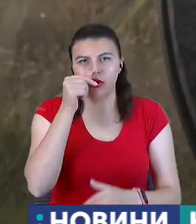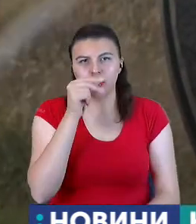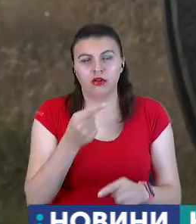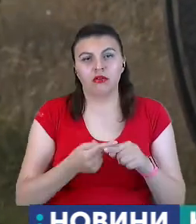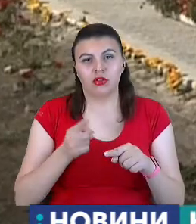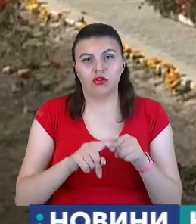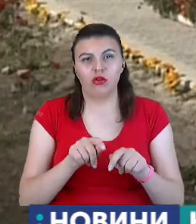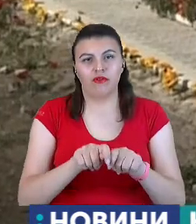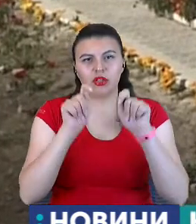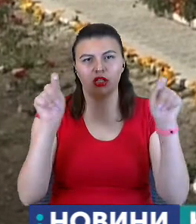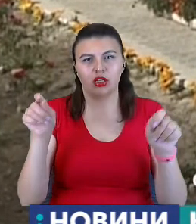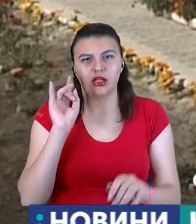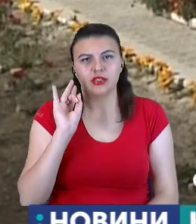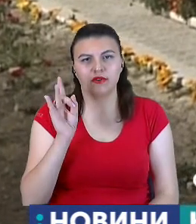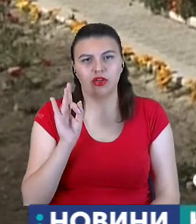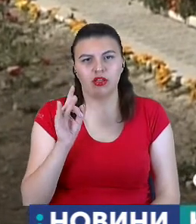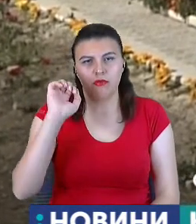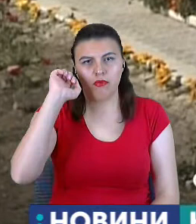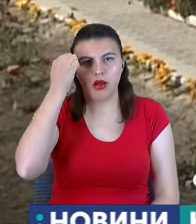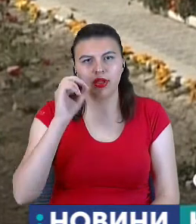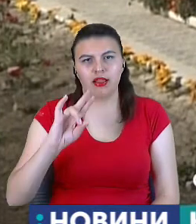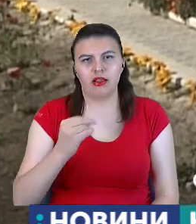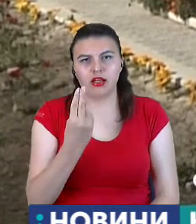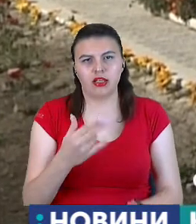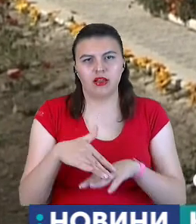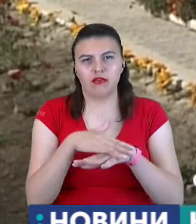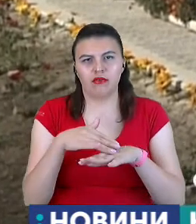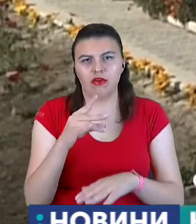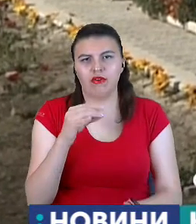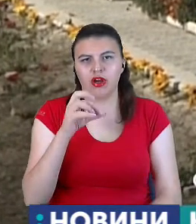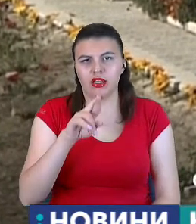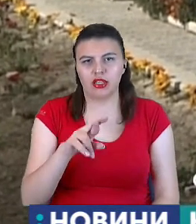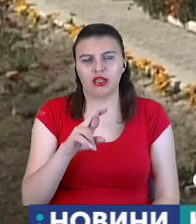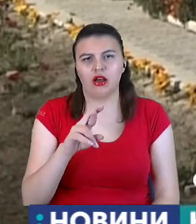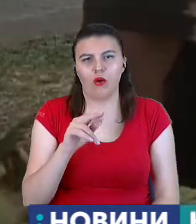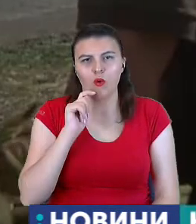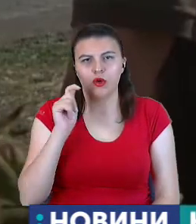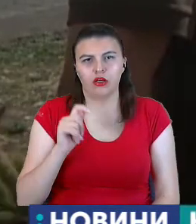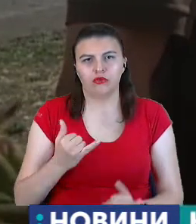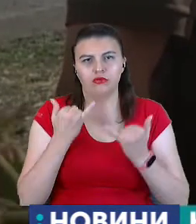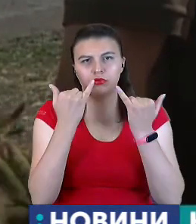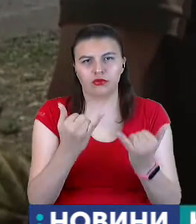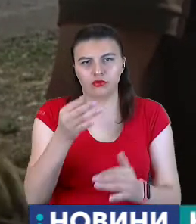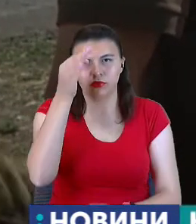дзвін пам'яті. Приїхала Національна гвардія України, щоб вшанувати своїх полеглих побратимів.